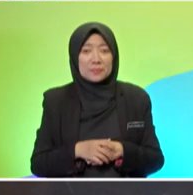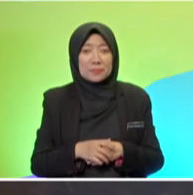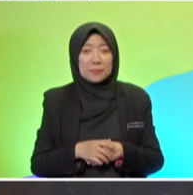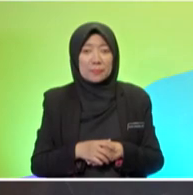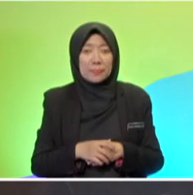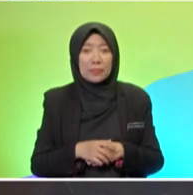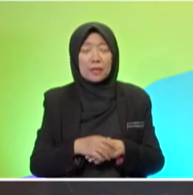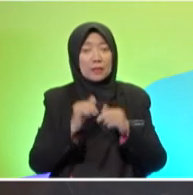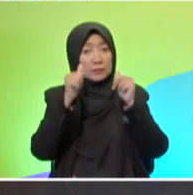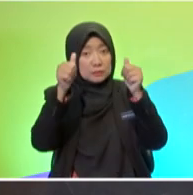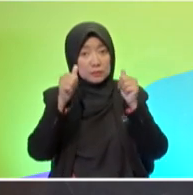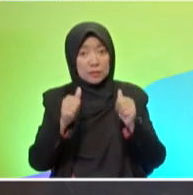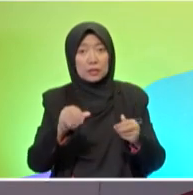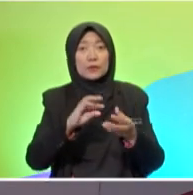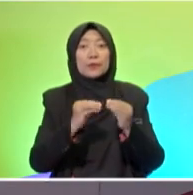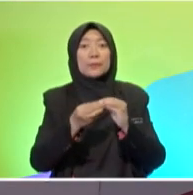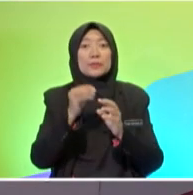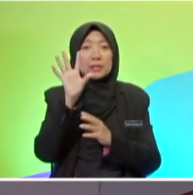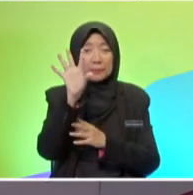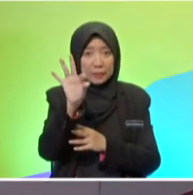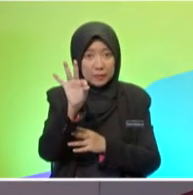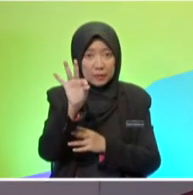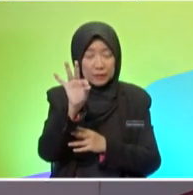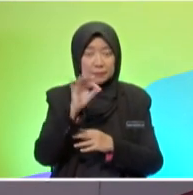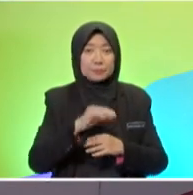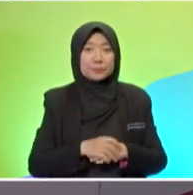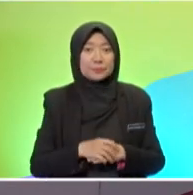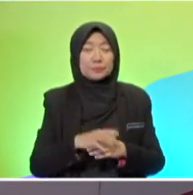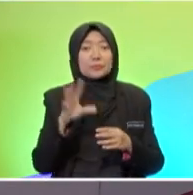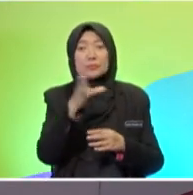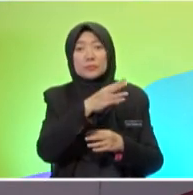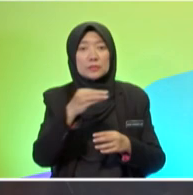Kita lekatkan nombor 9 di sini. Dan yang terakhir.